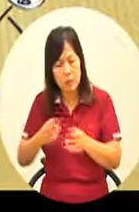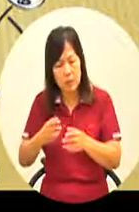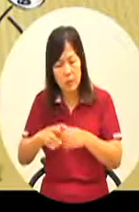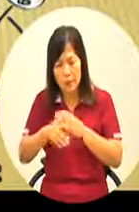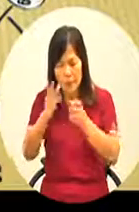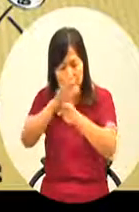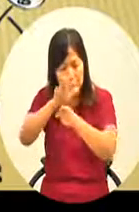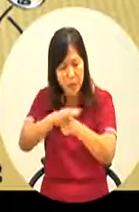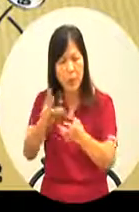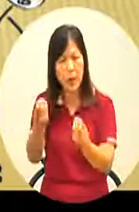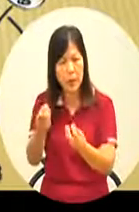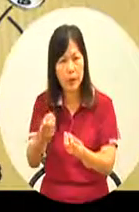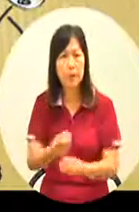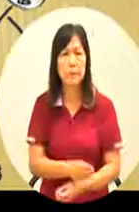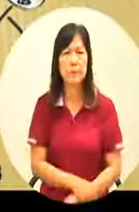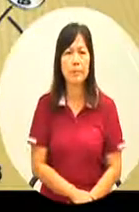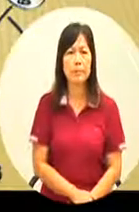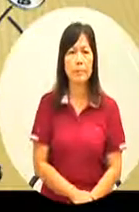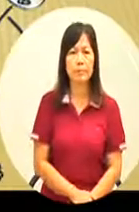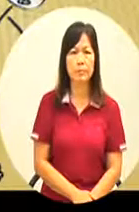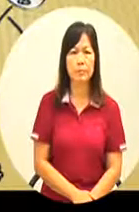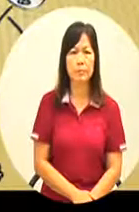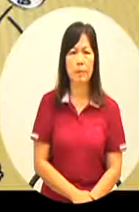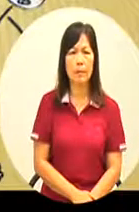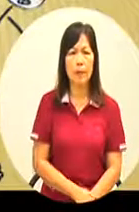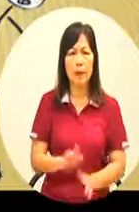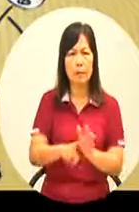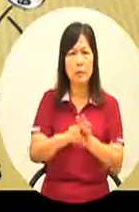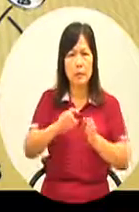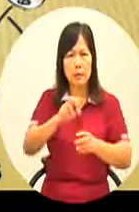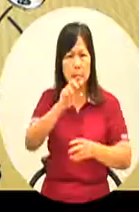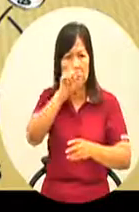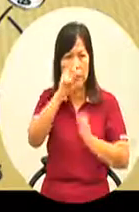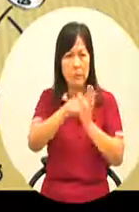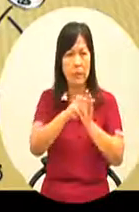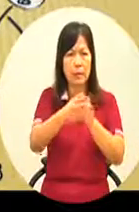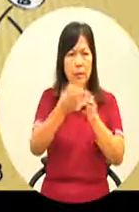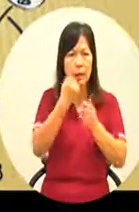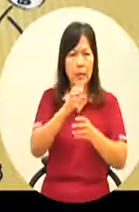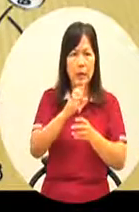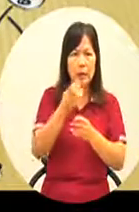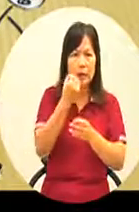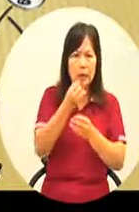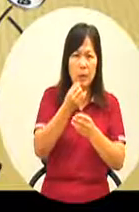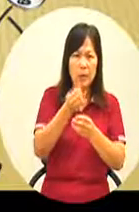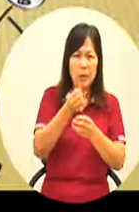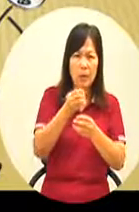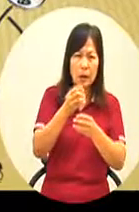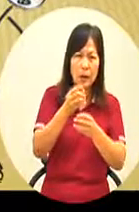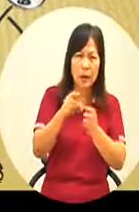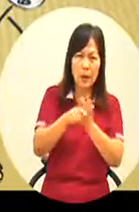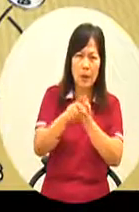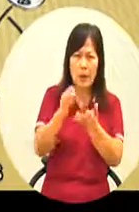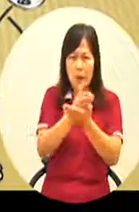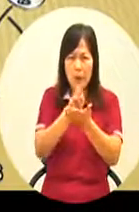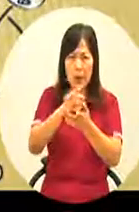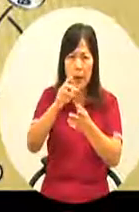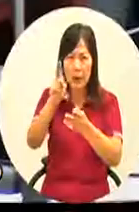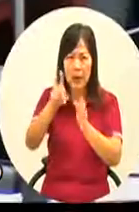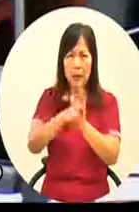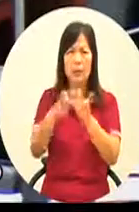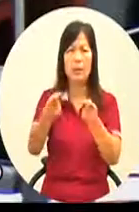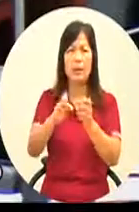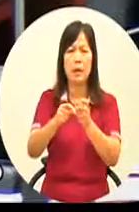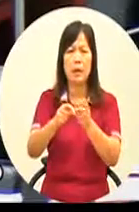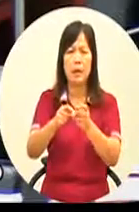有补充到位吼。啊，所以尤其是精建科啦，精建科嘛真侪吼，遐个技术真正足认真，啊足拍